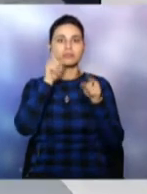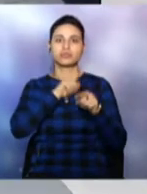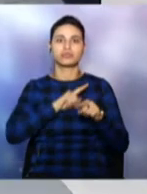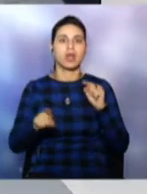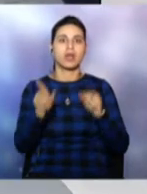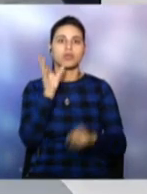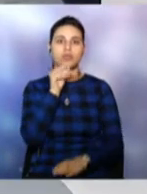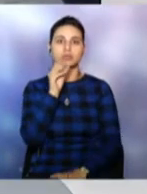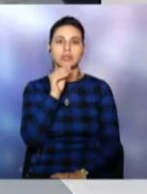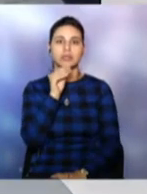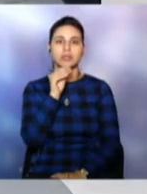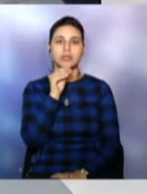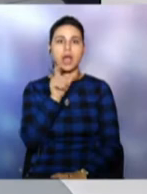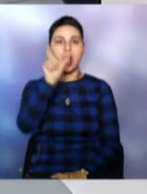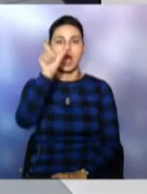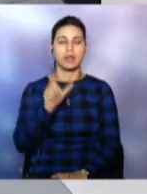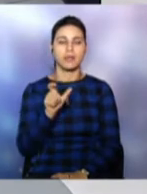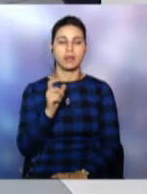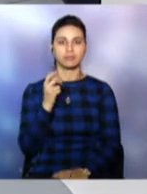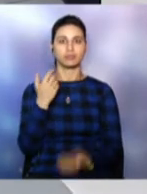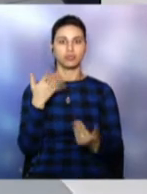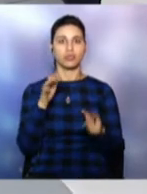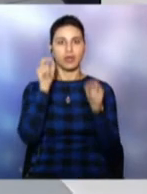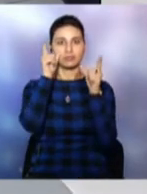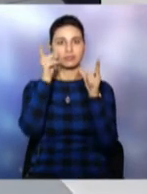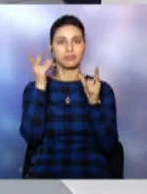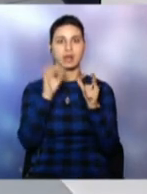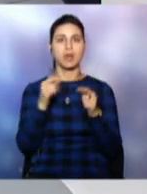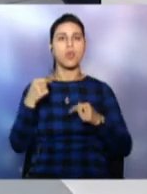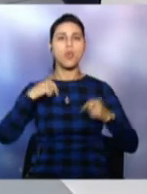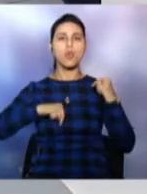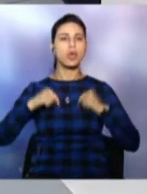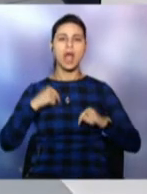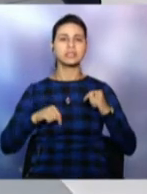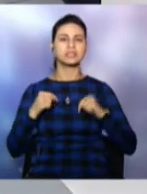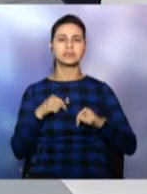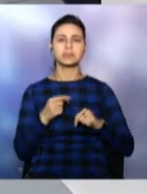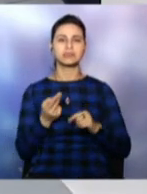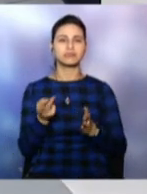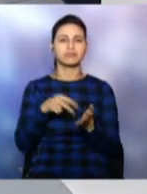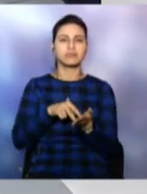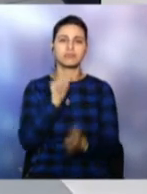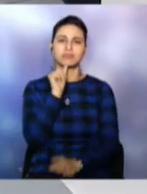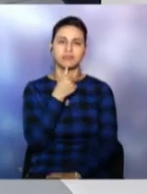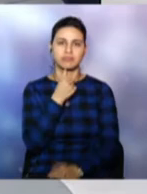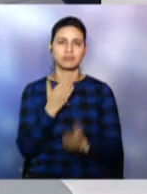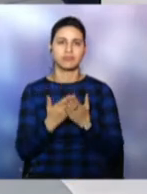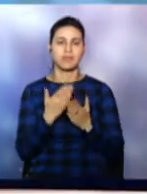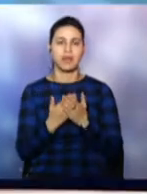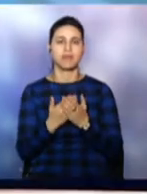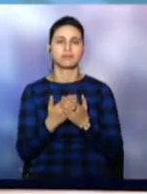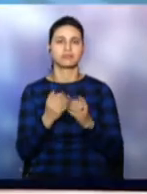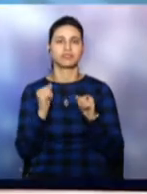სინდრომი, როდესაც ადამიანი ფხიზელია უკვე ღვიძავს, მაგრამ ორგანიზმი ვერ ეწევა და იგივე ვთქვათ